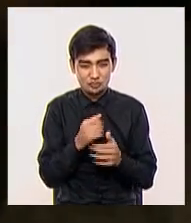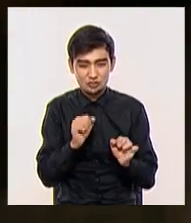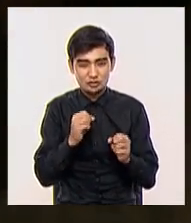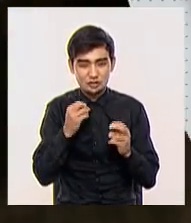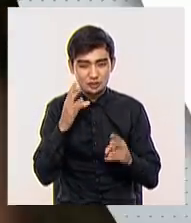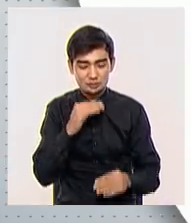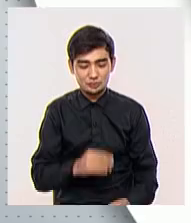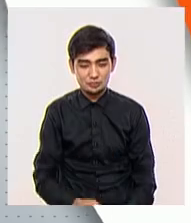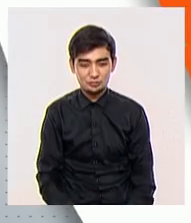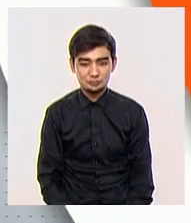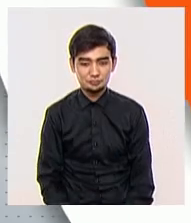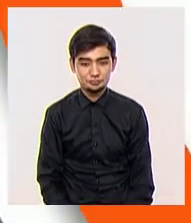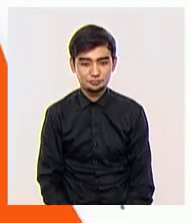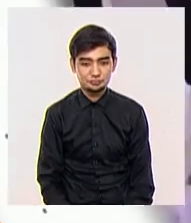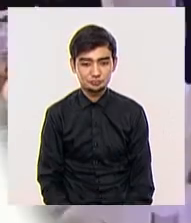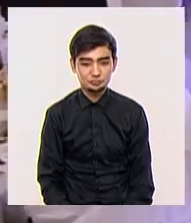қорғаймыз?